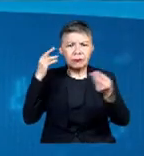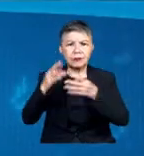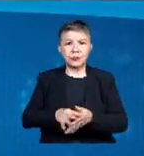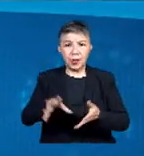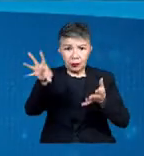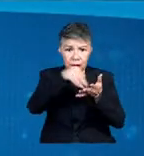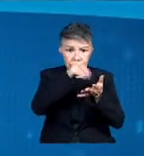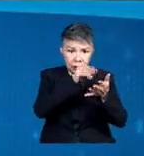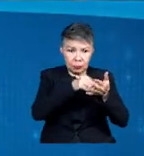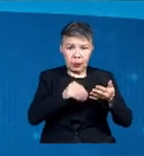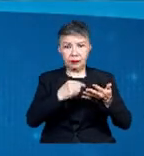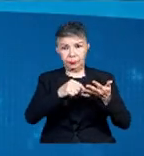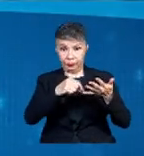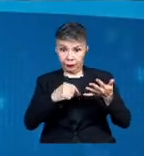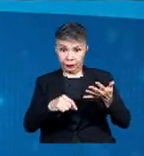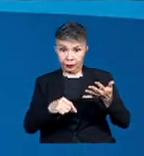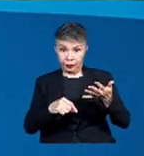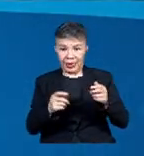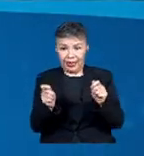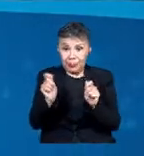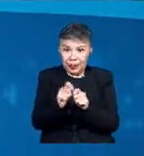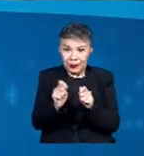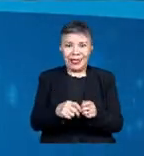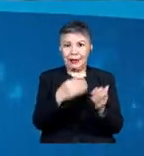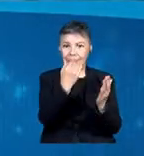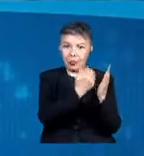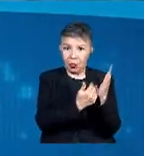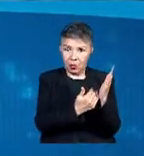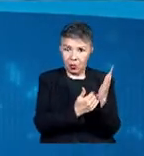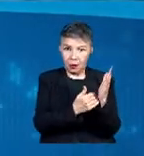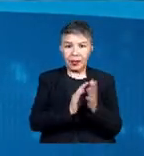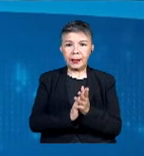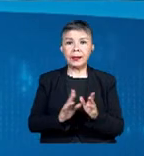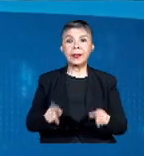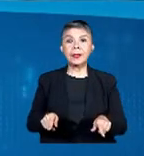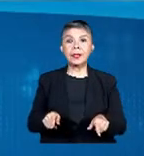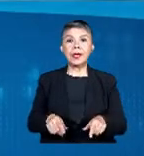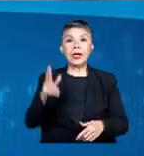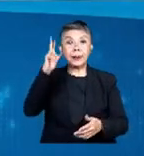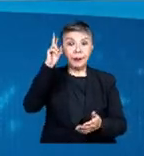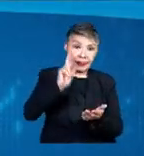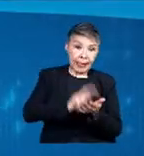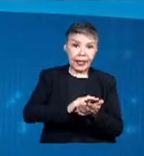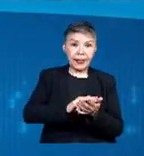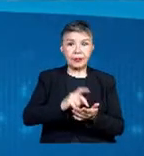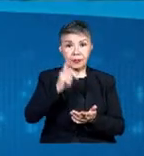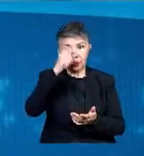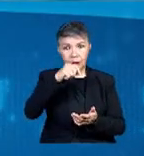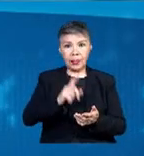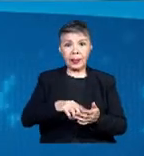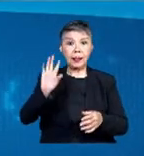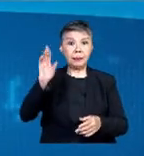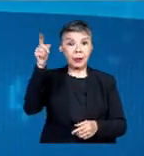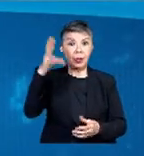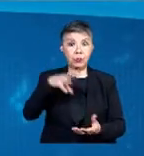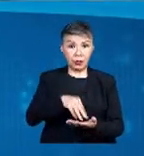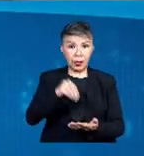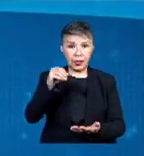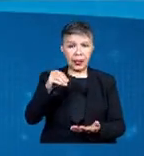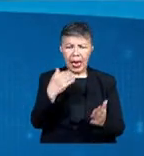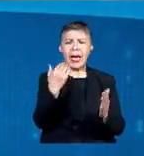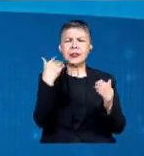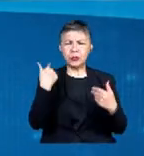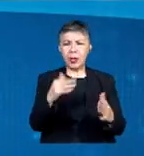kami bahas, itulah menjadi kebijakan. Artinya kebijakan pemerintah ini dari pusat sudah ada